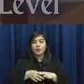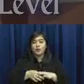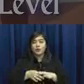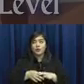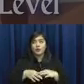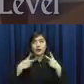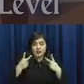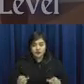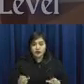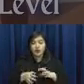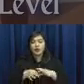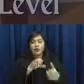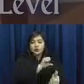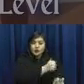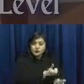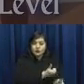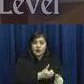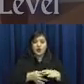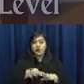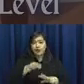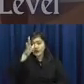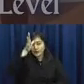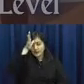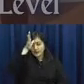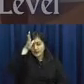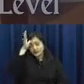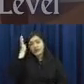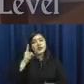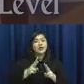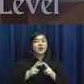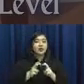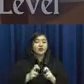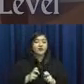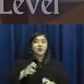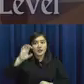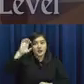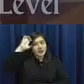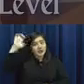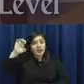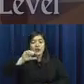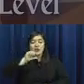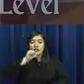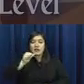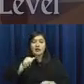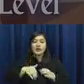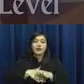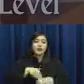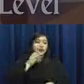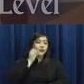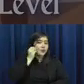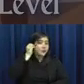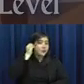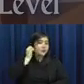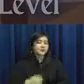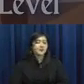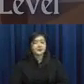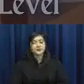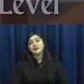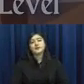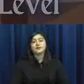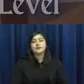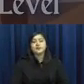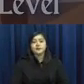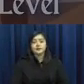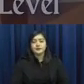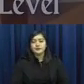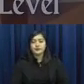ng tatay. Yun. In the absence, ha? Uh-huh. You see? Or sabihin na natin na hindi. Ramdam, hinahanap yung presensya na yun